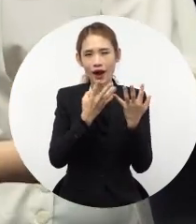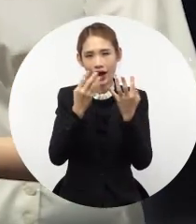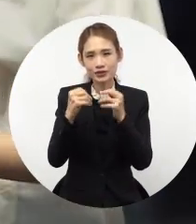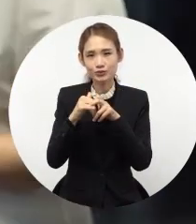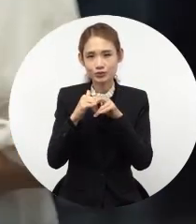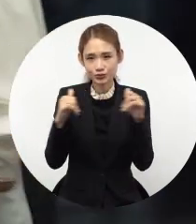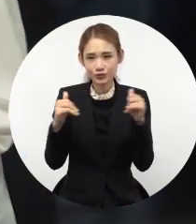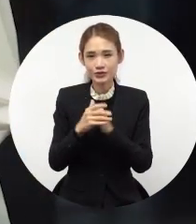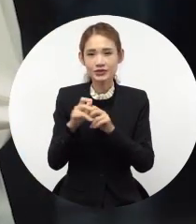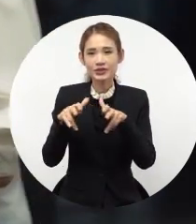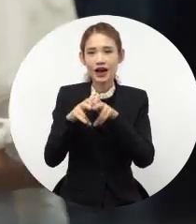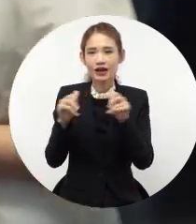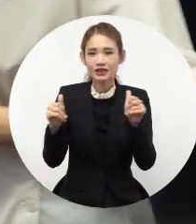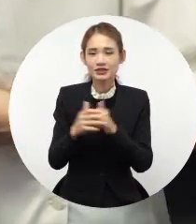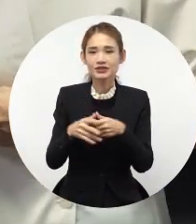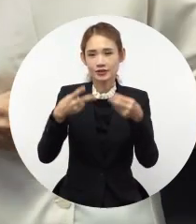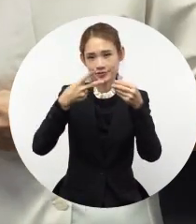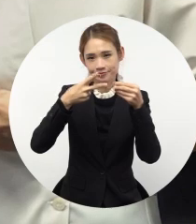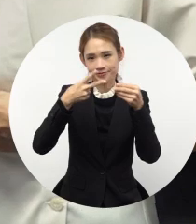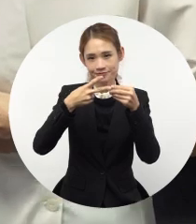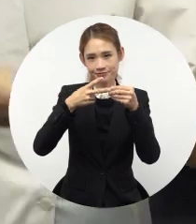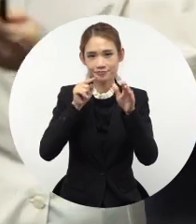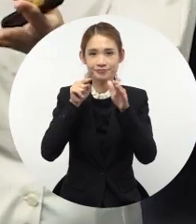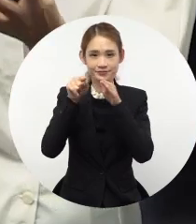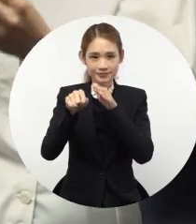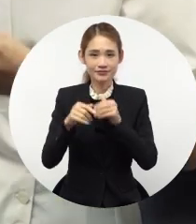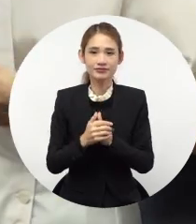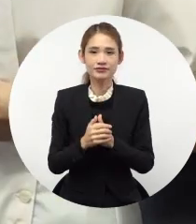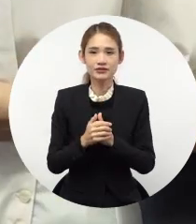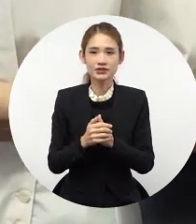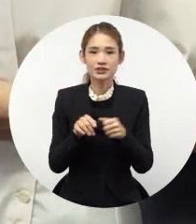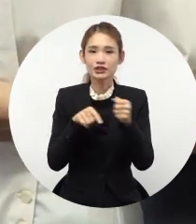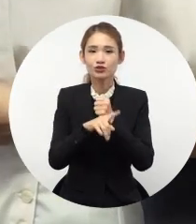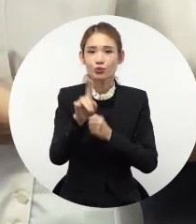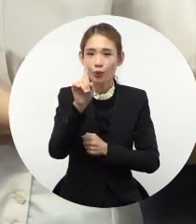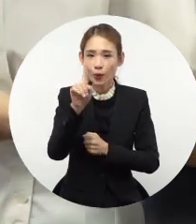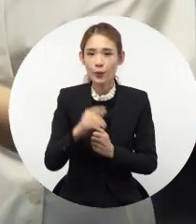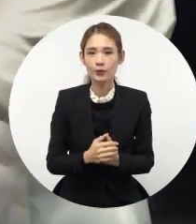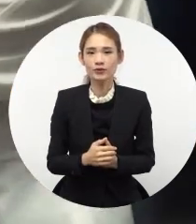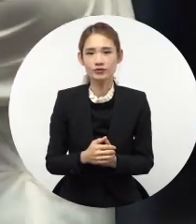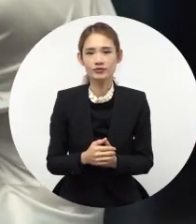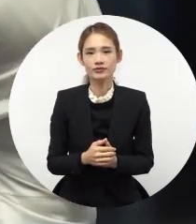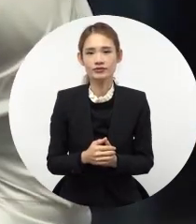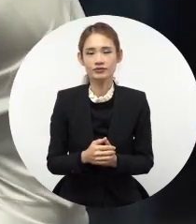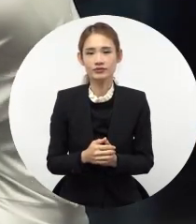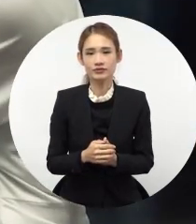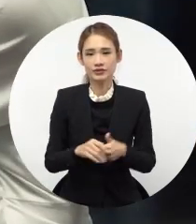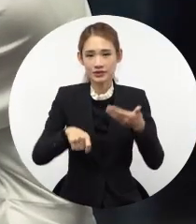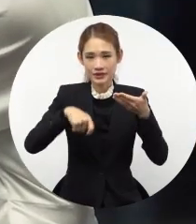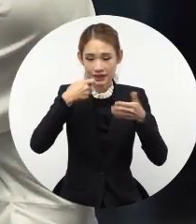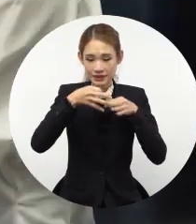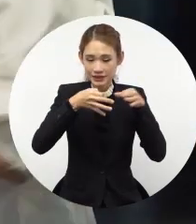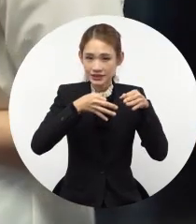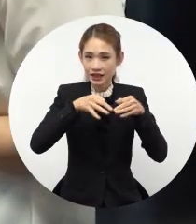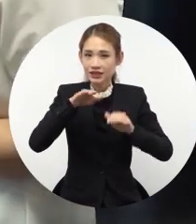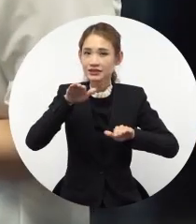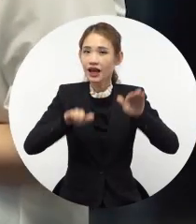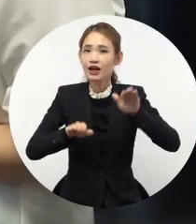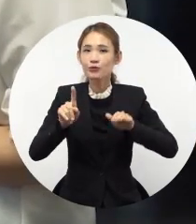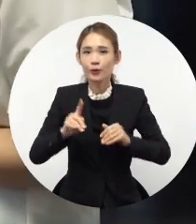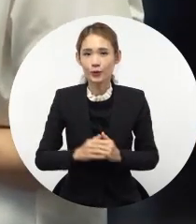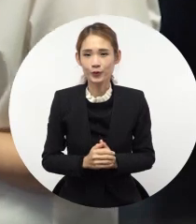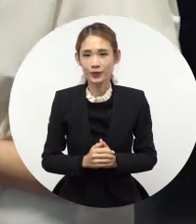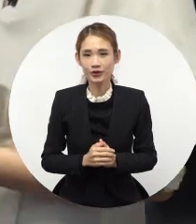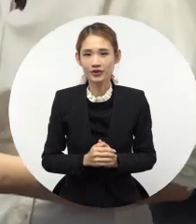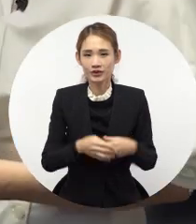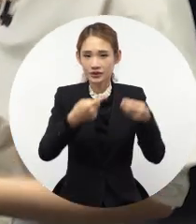장애인들이 2번 식당으로 갑니다. 이유는 뭘까요? 이 식당의 차이는 아시겠나요?